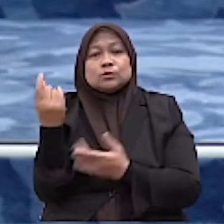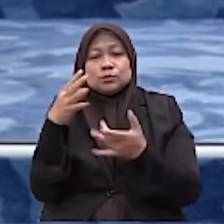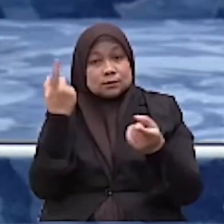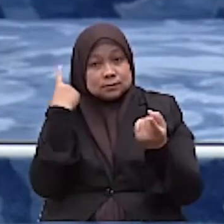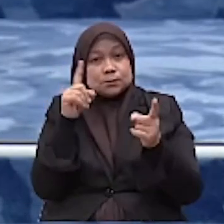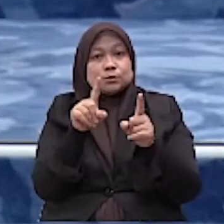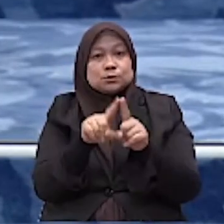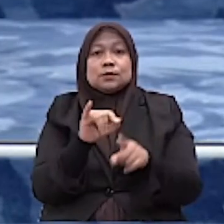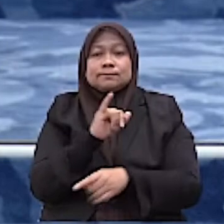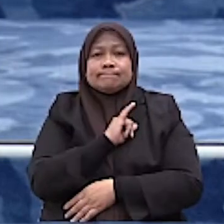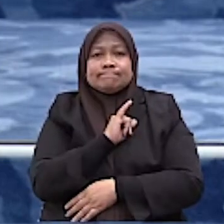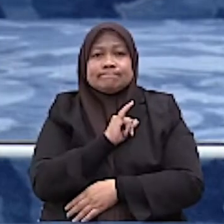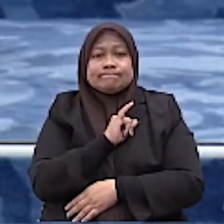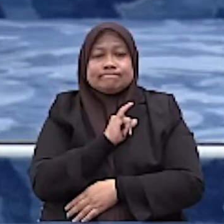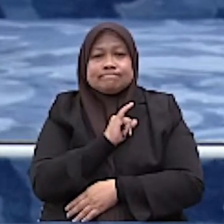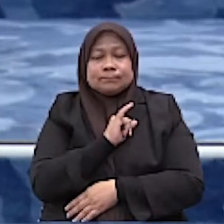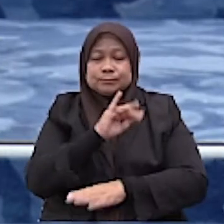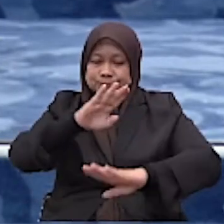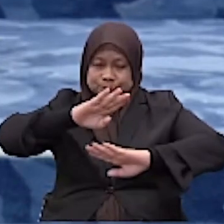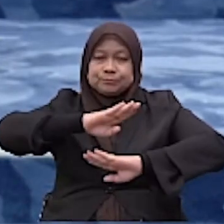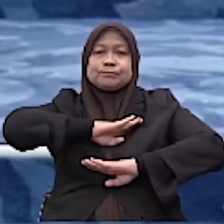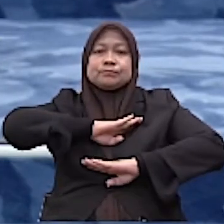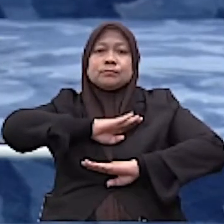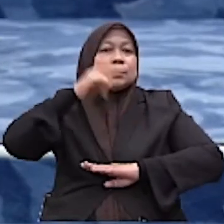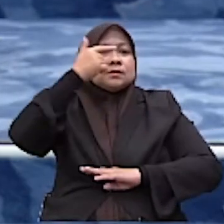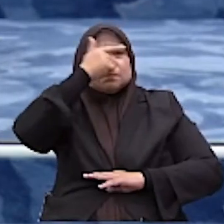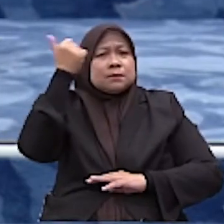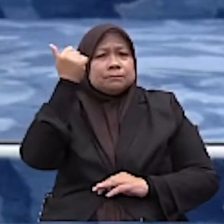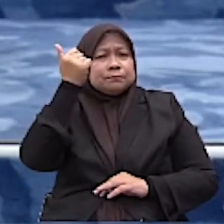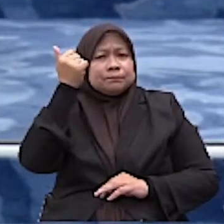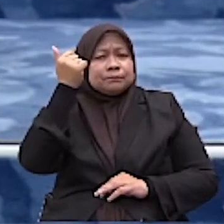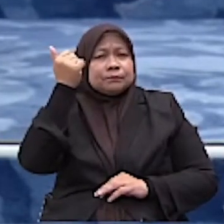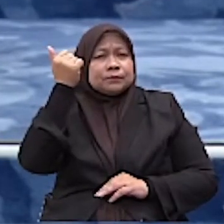disepakati dan saya puas hati karena